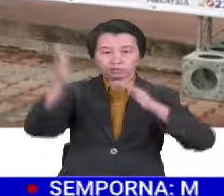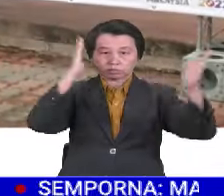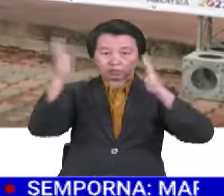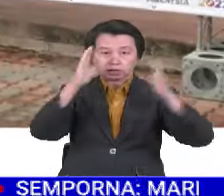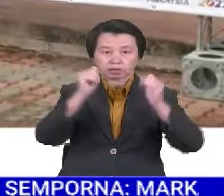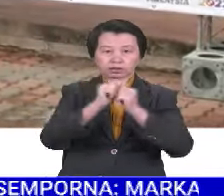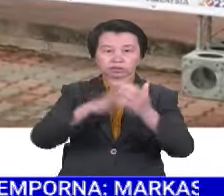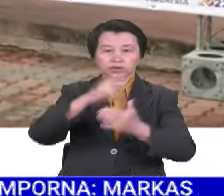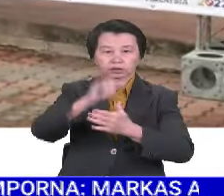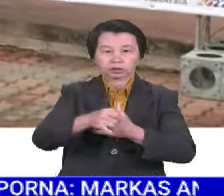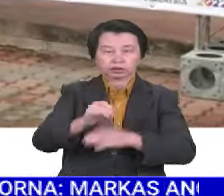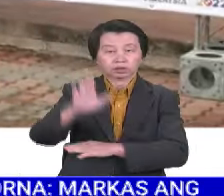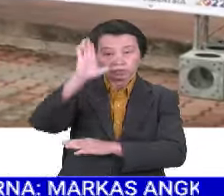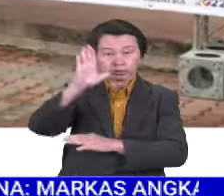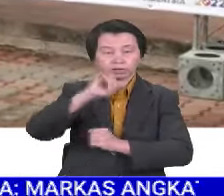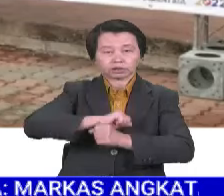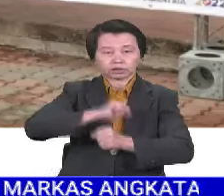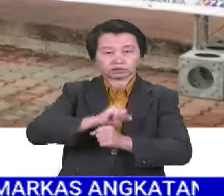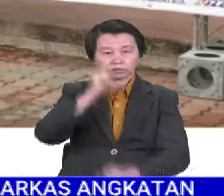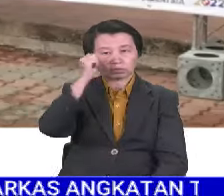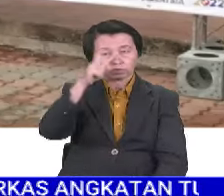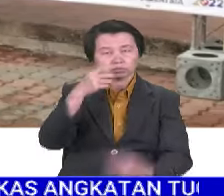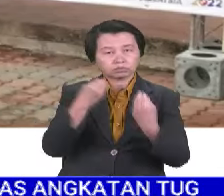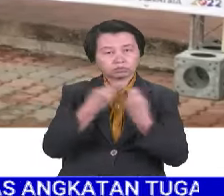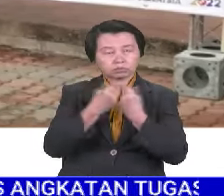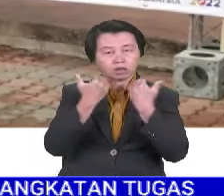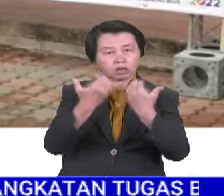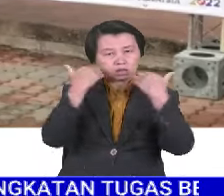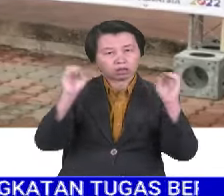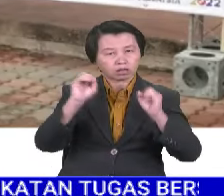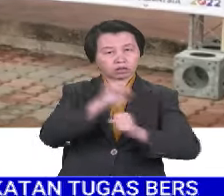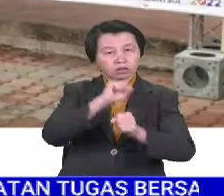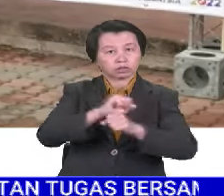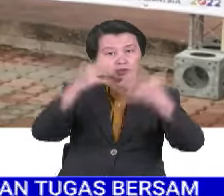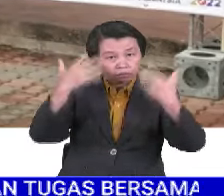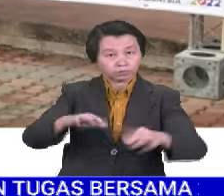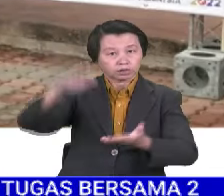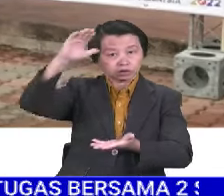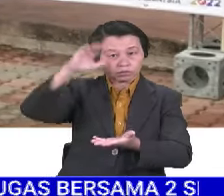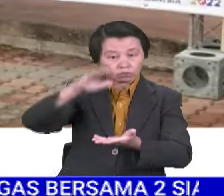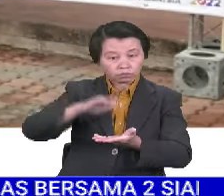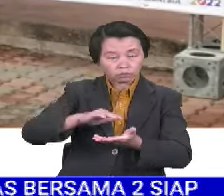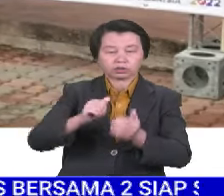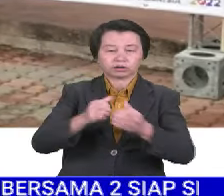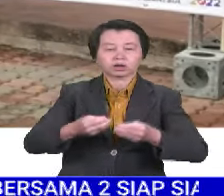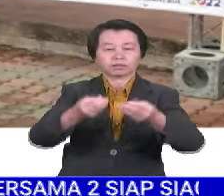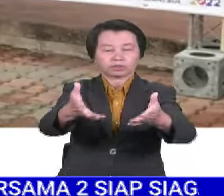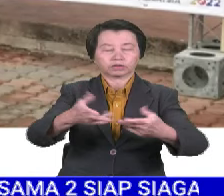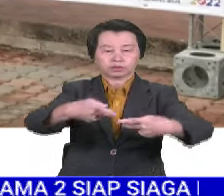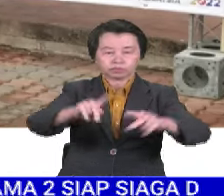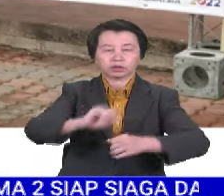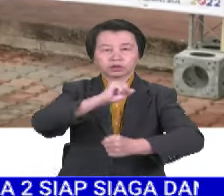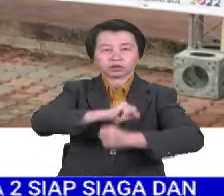Dengan program Jamin Kerja ini, difahamkan kadar pengangguran dapat dikurangkan dengan menawarkan peluang